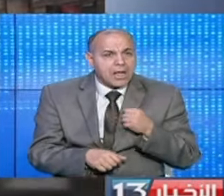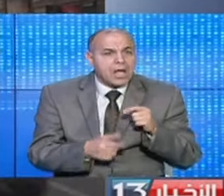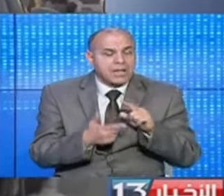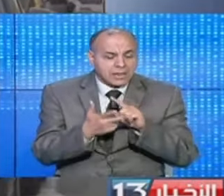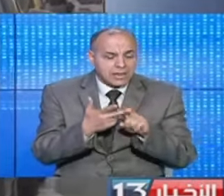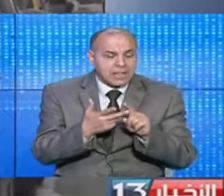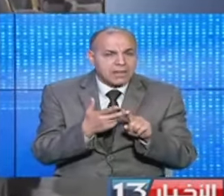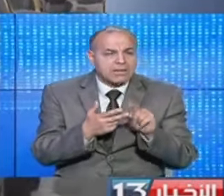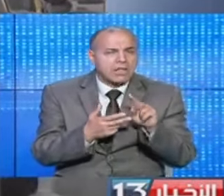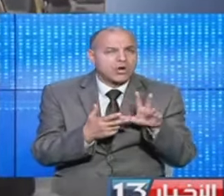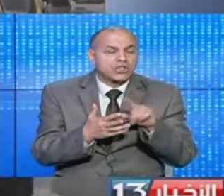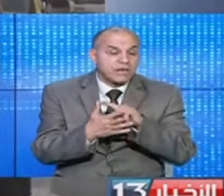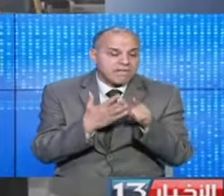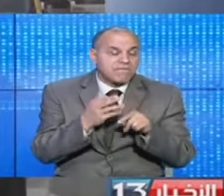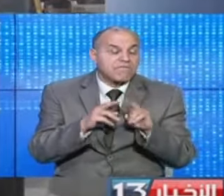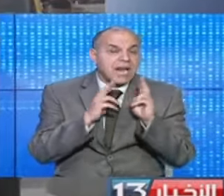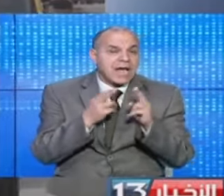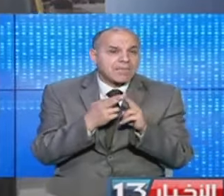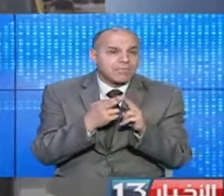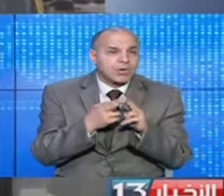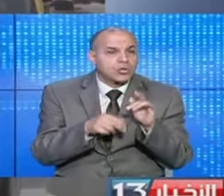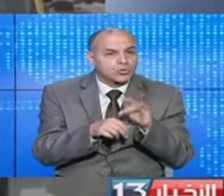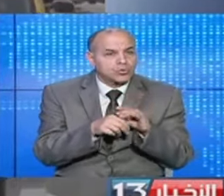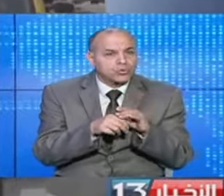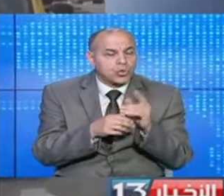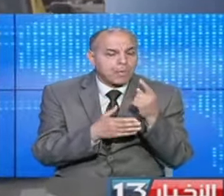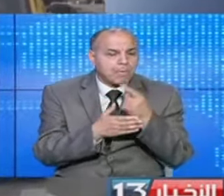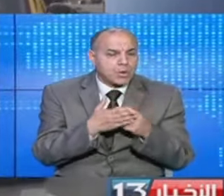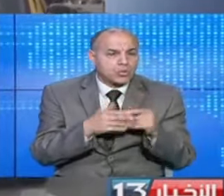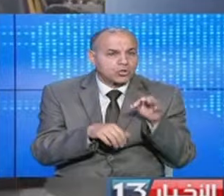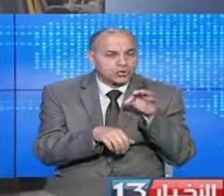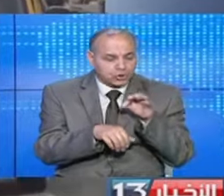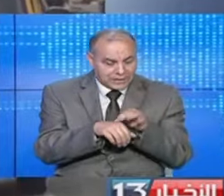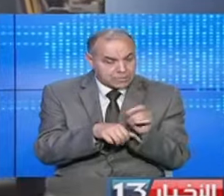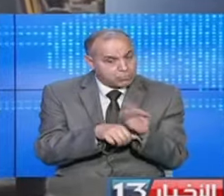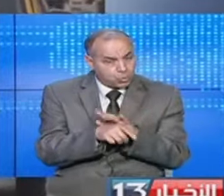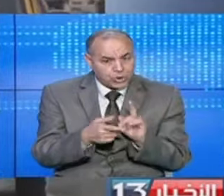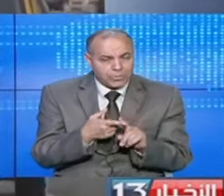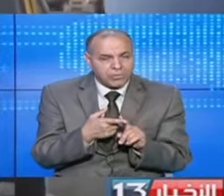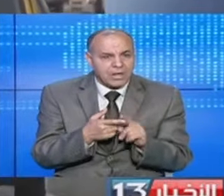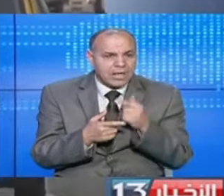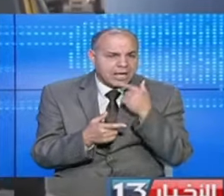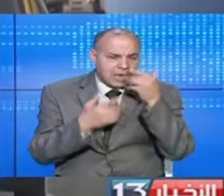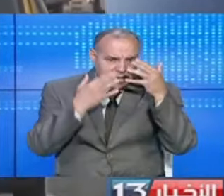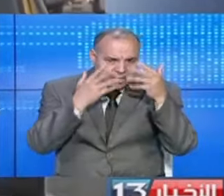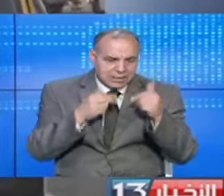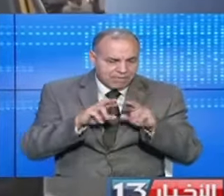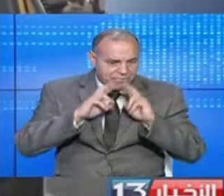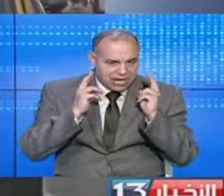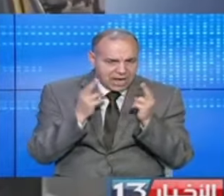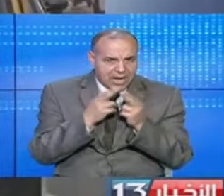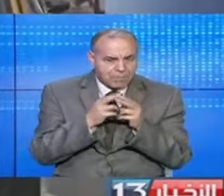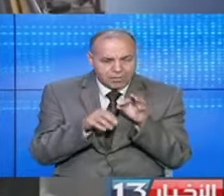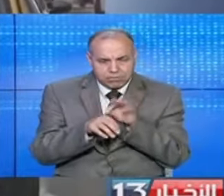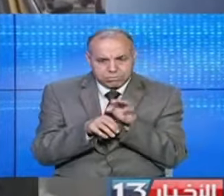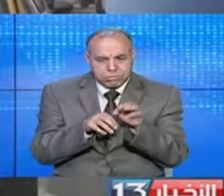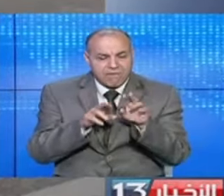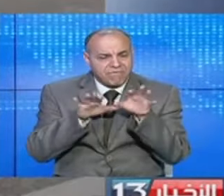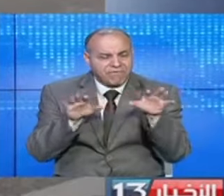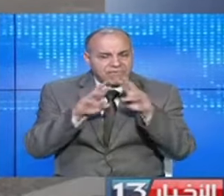رقم 23 في العالم التي تتجاوز المليون حالة مؤكدة وفقا لإحصاء عالمي للعدوى